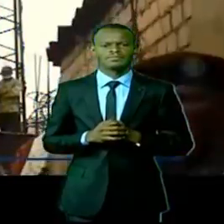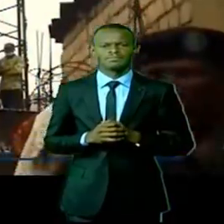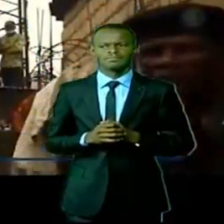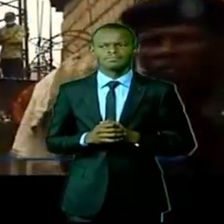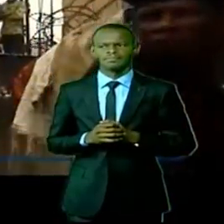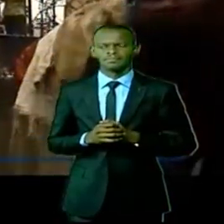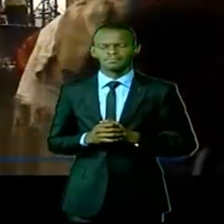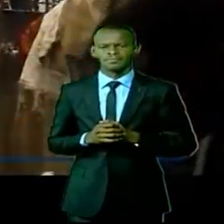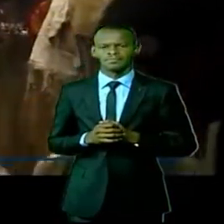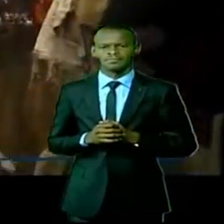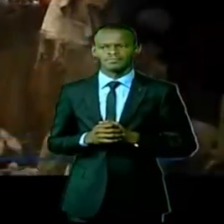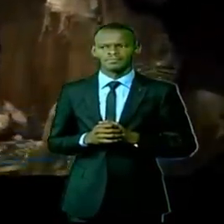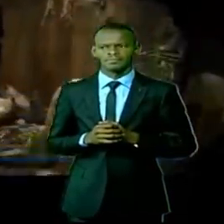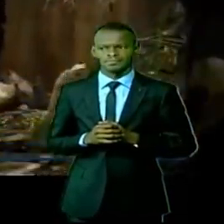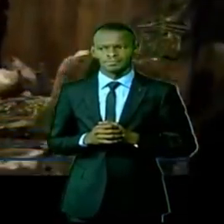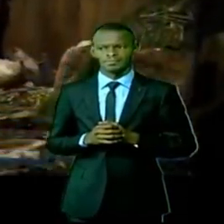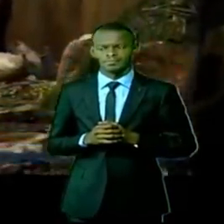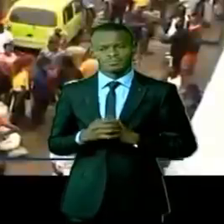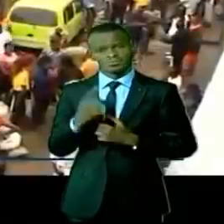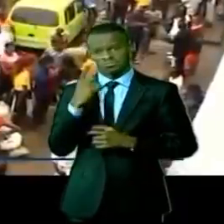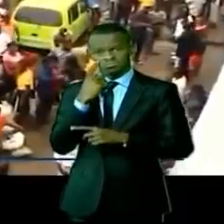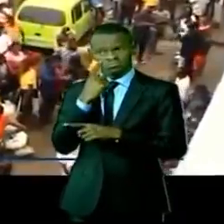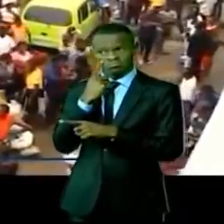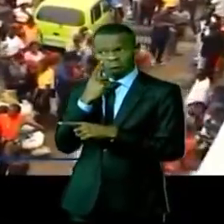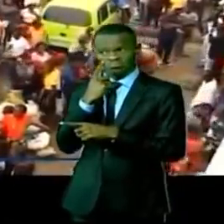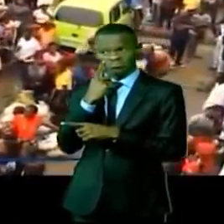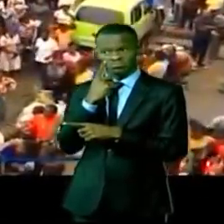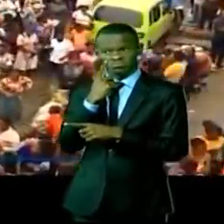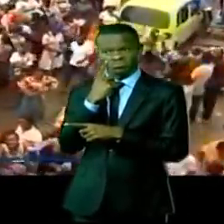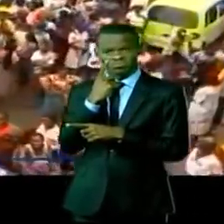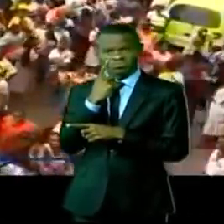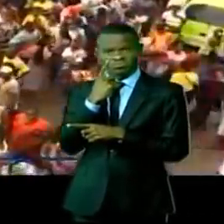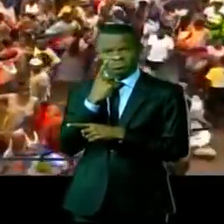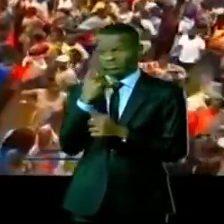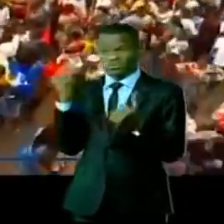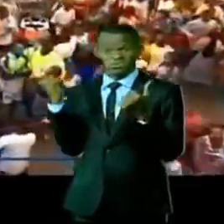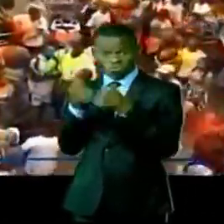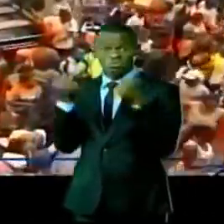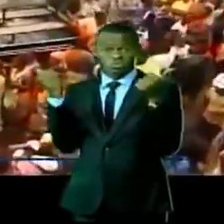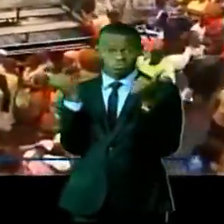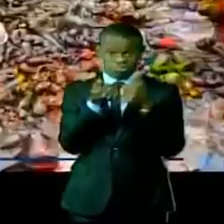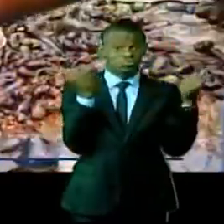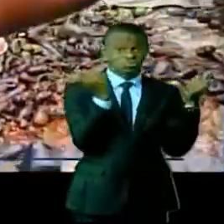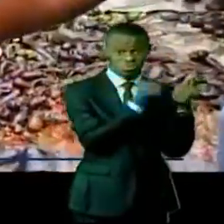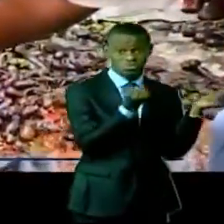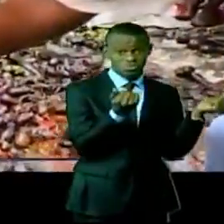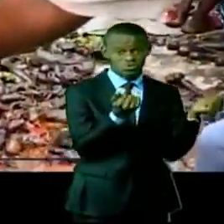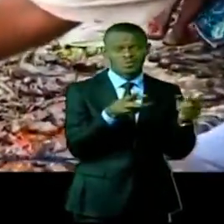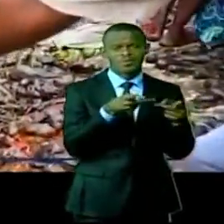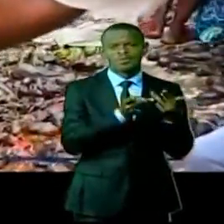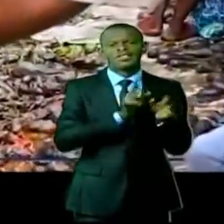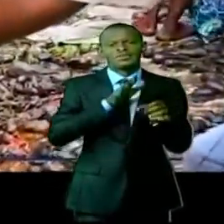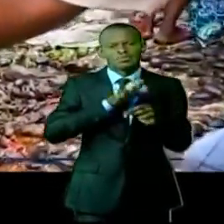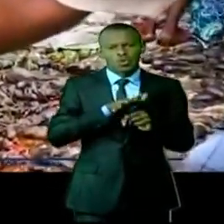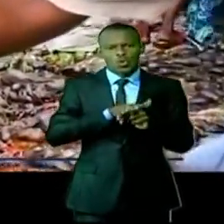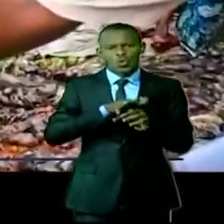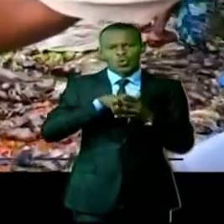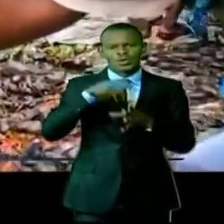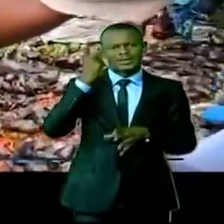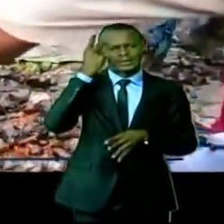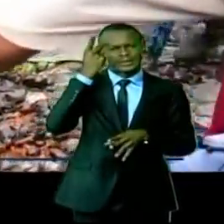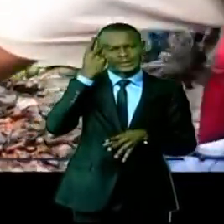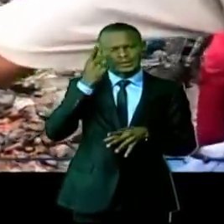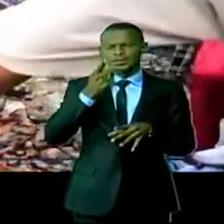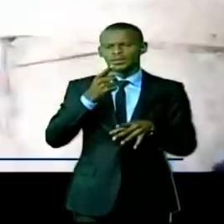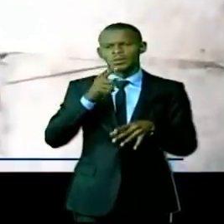En l'espace de 48 heures, sur les routes et différents sites, aussi bien à Kinshasa, la capitale, qu'en province. En plus de l'accident